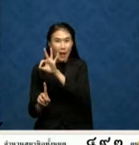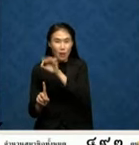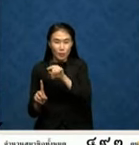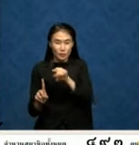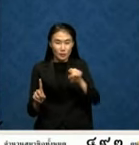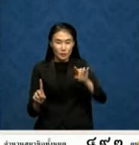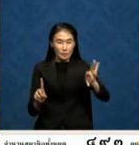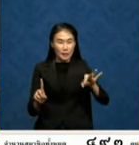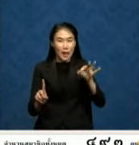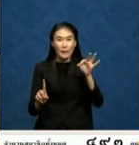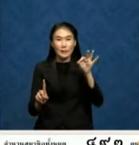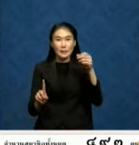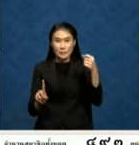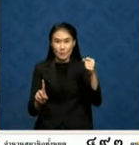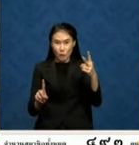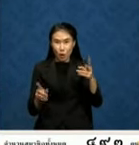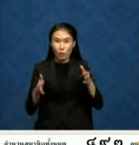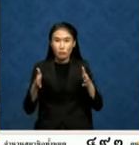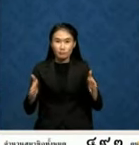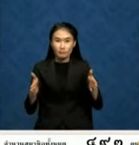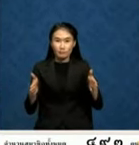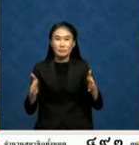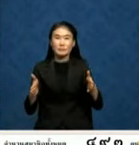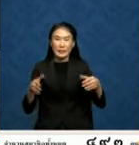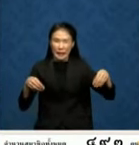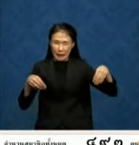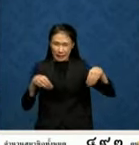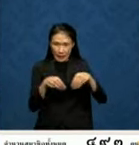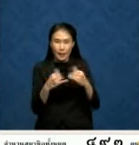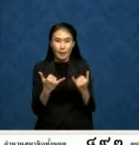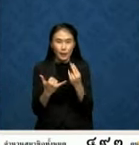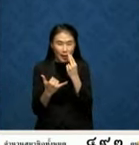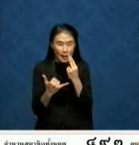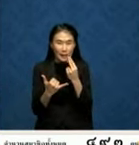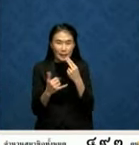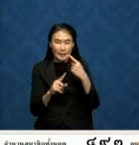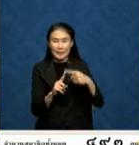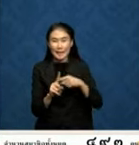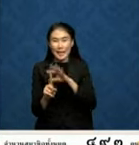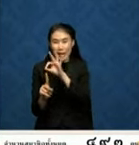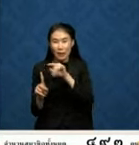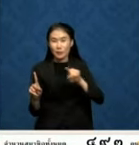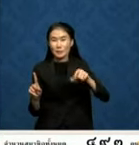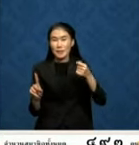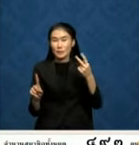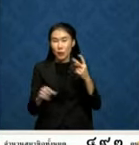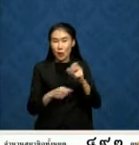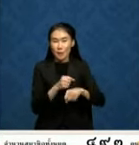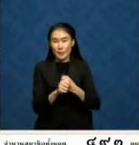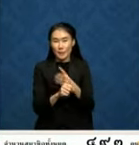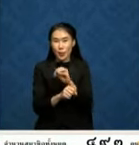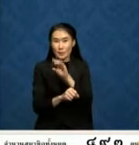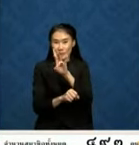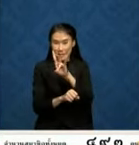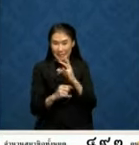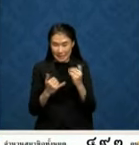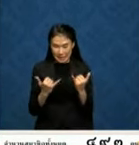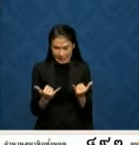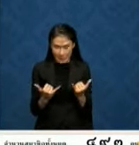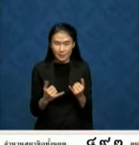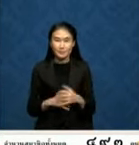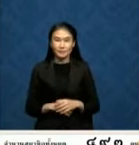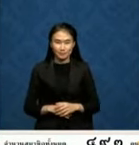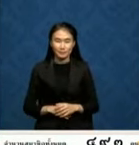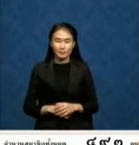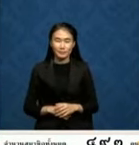จนถึงเดือนธันวาคมนะครับที่จะถึงนี้นะครับรอบกันยายนถึงธันวาคมปี2567นะครับเ